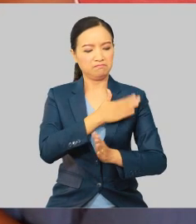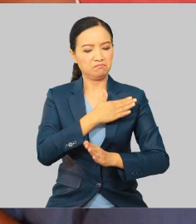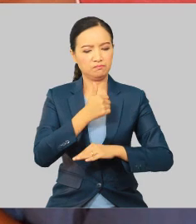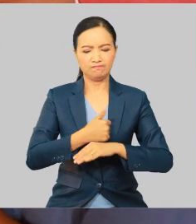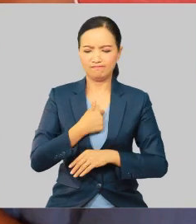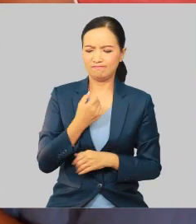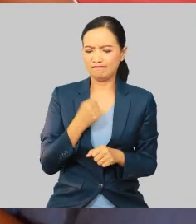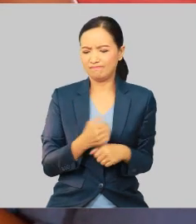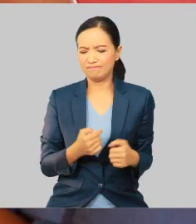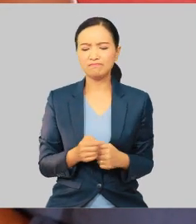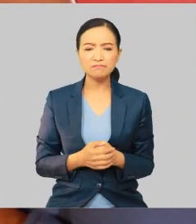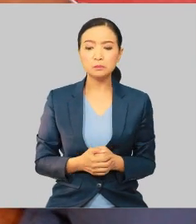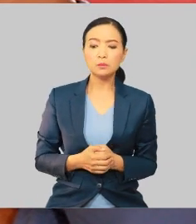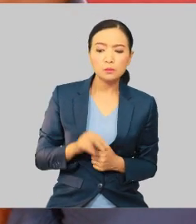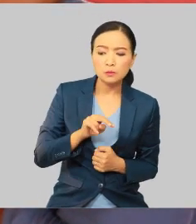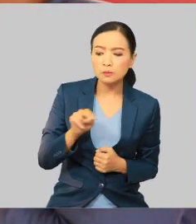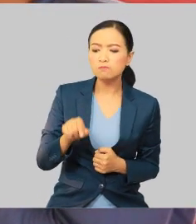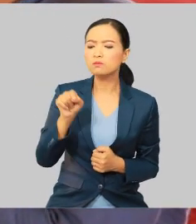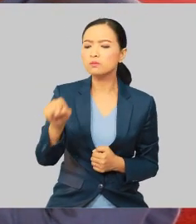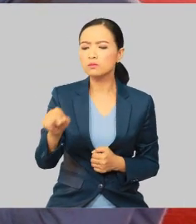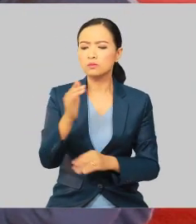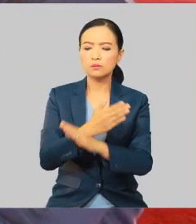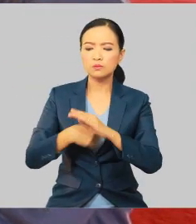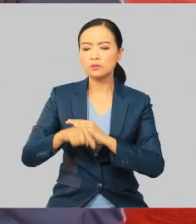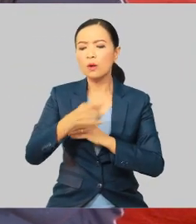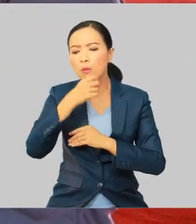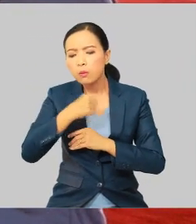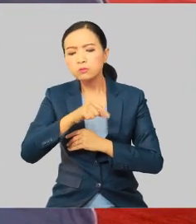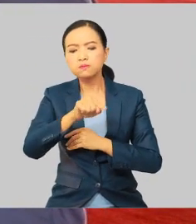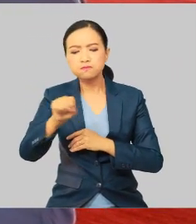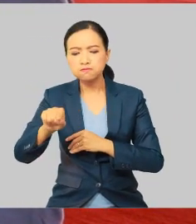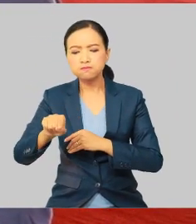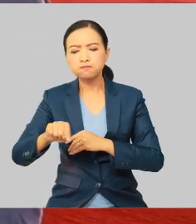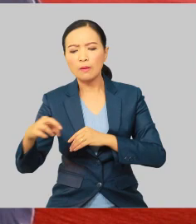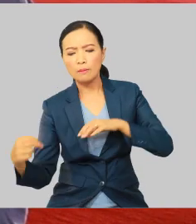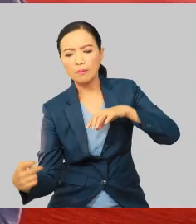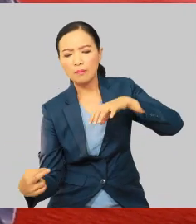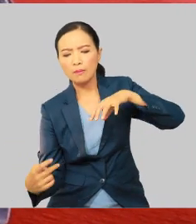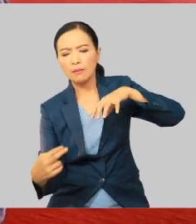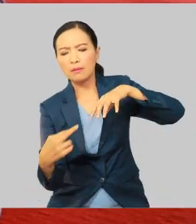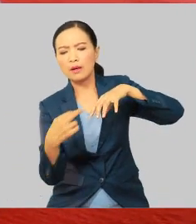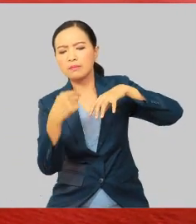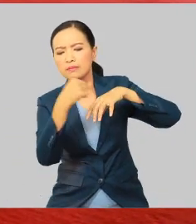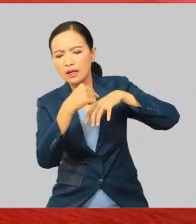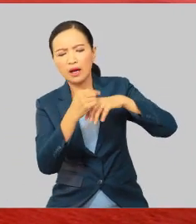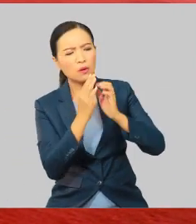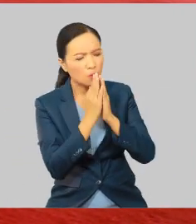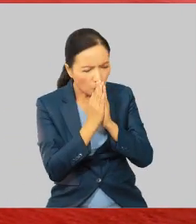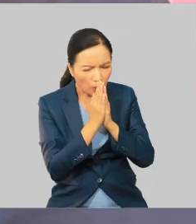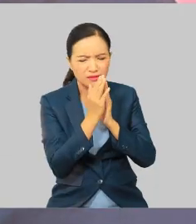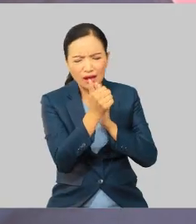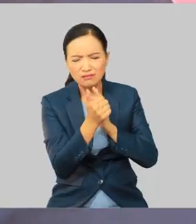จเราจะทำยังไงดีให้ผู้พิการก็ดีผู้สูงอายุก็ดีได้ขึ้นมากราบองค์พระธาตุ